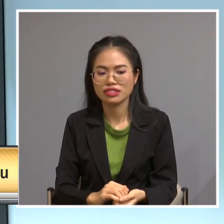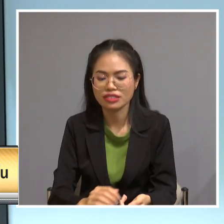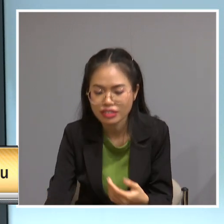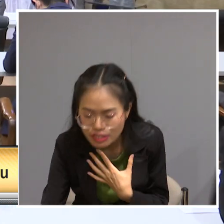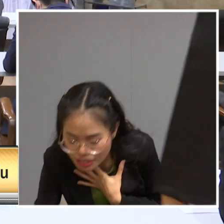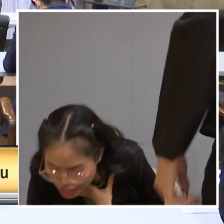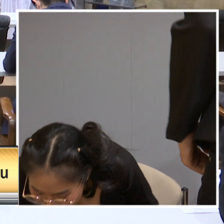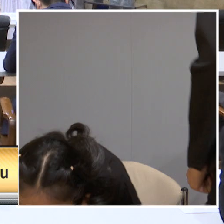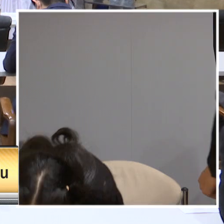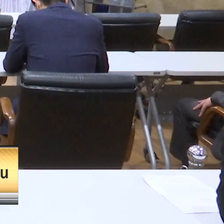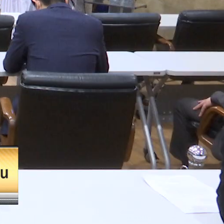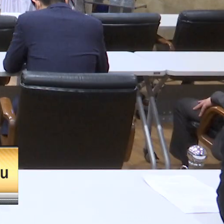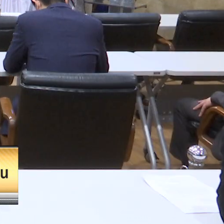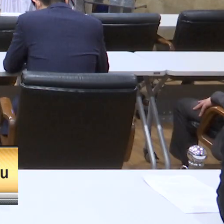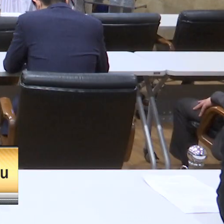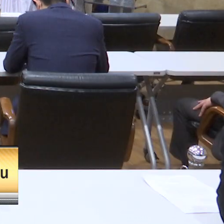เรา